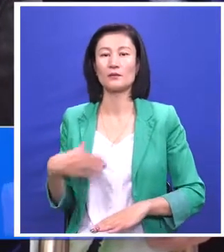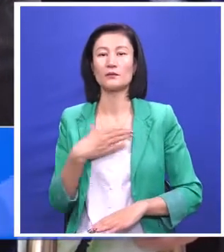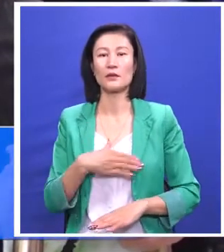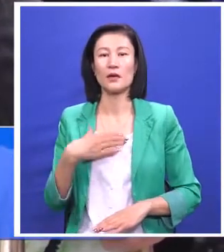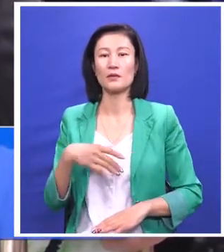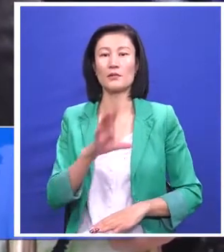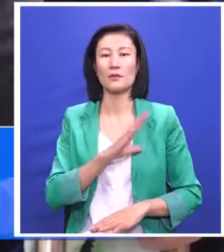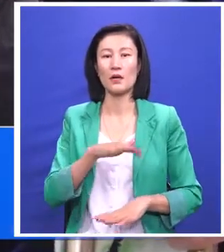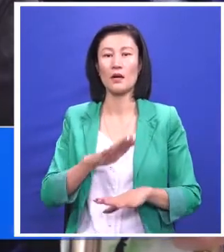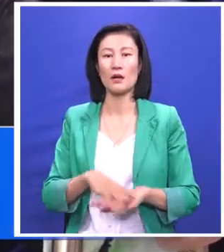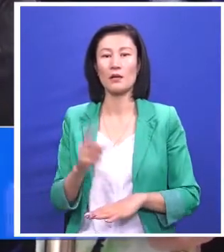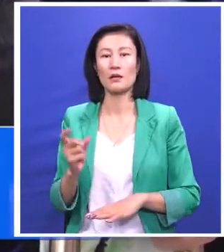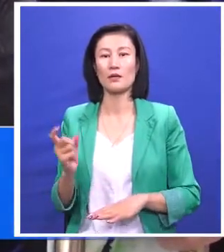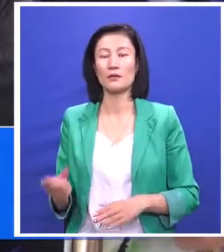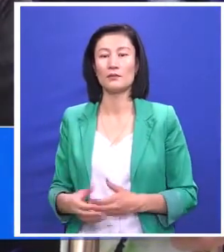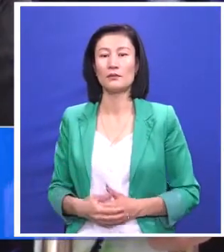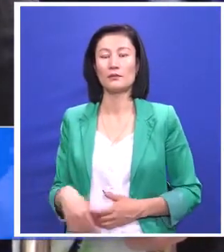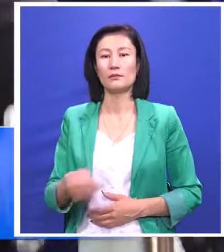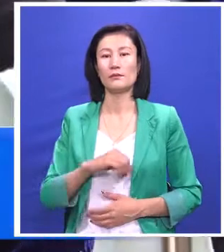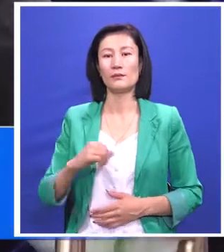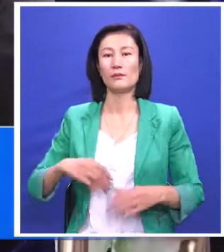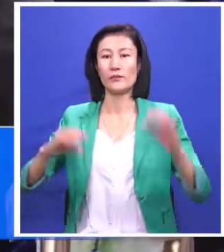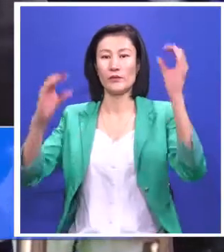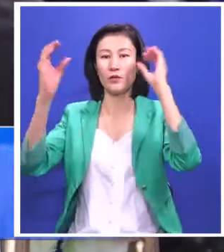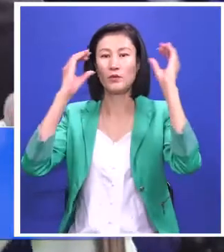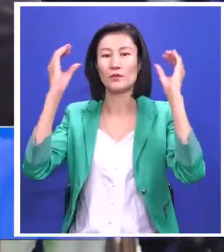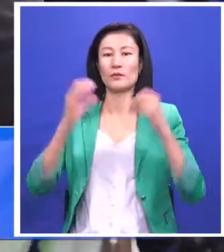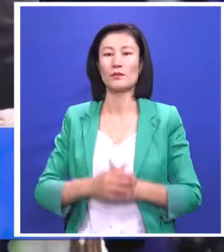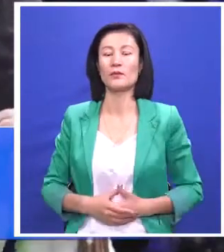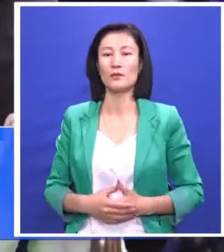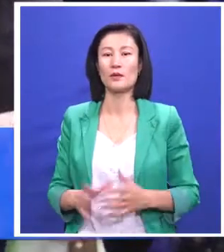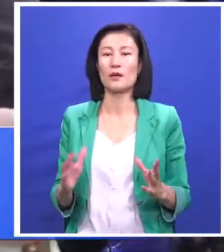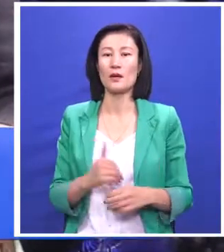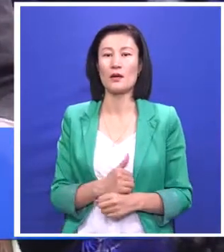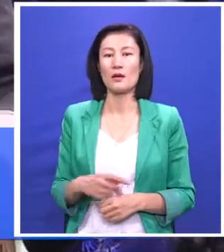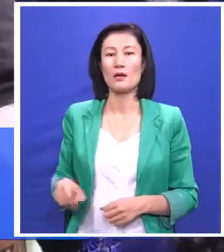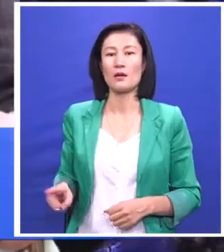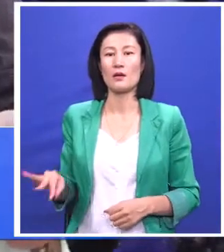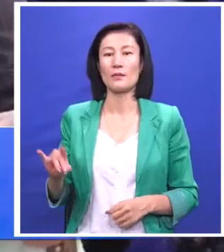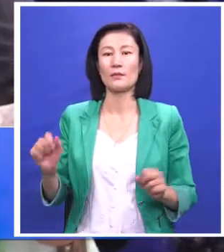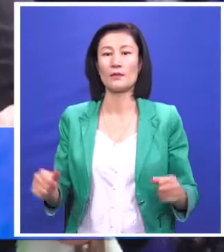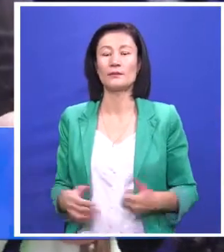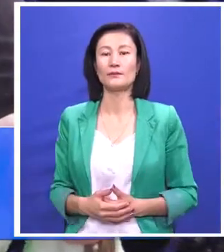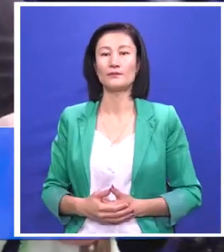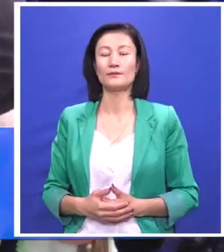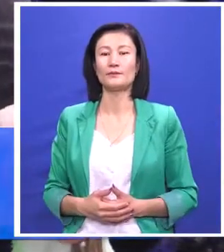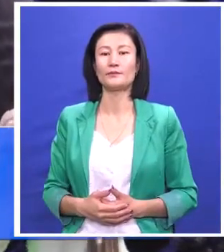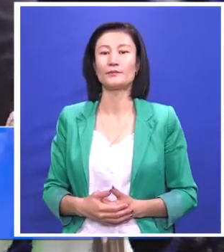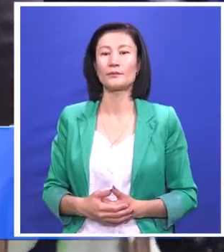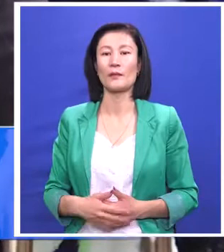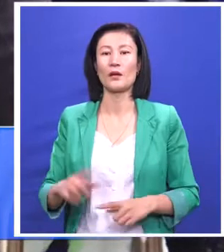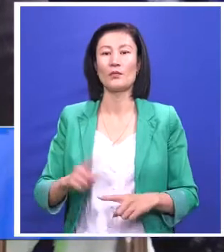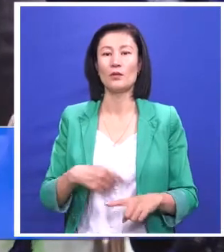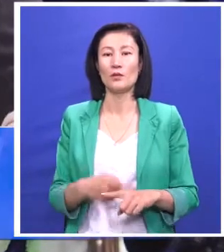жанашырдың, халыққа қабылғызған университет осы оның басшысы мына Абдымұса. Сондықтан бұл алаштың атынан